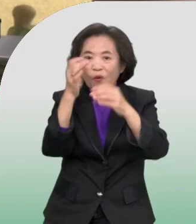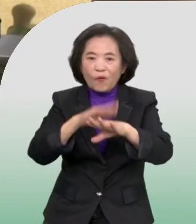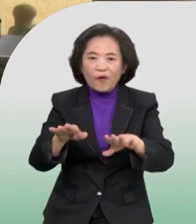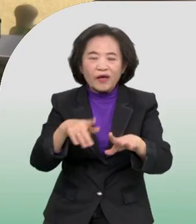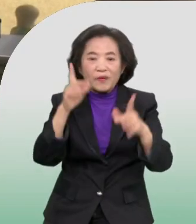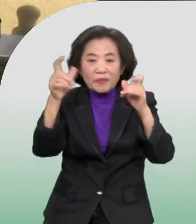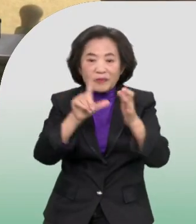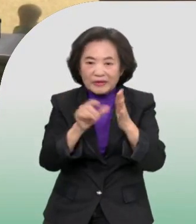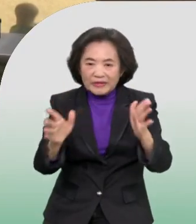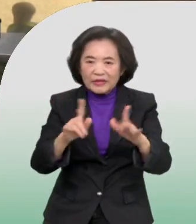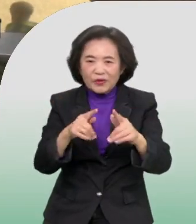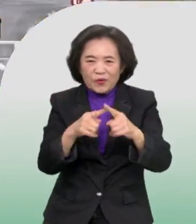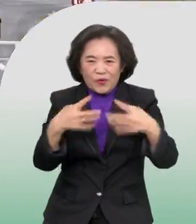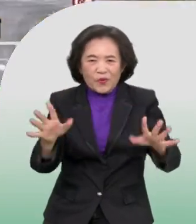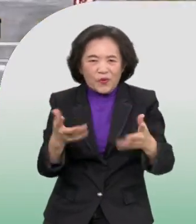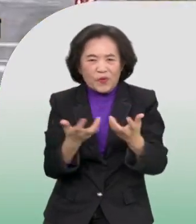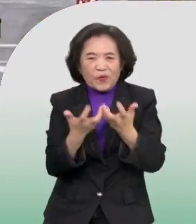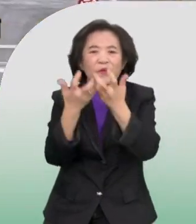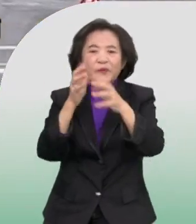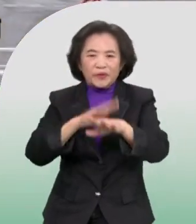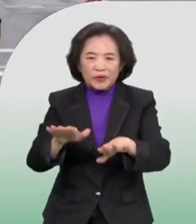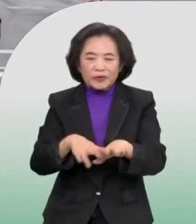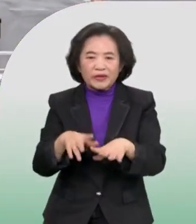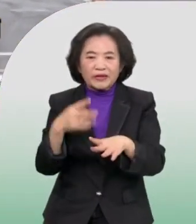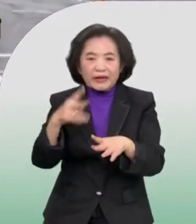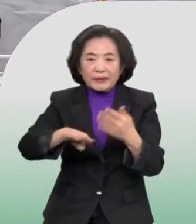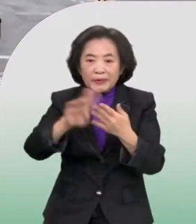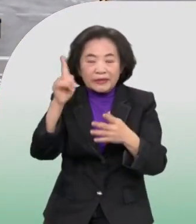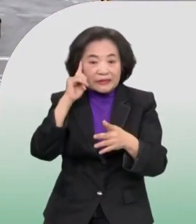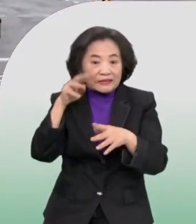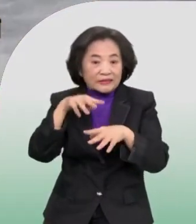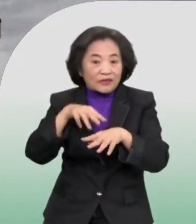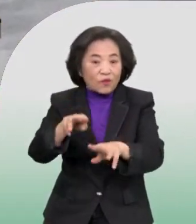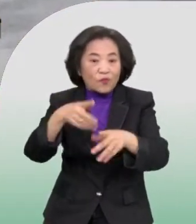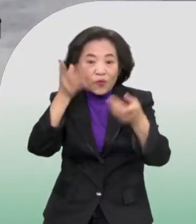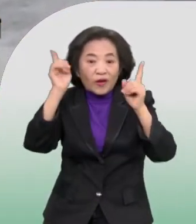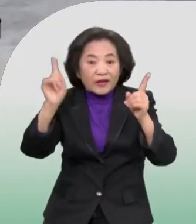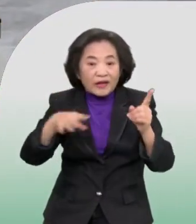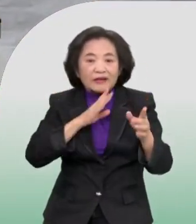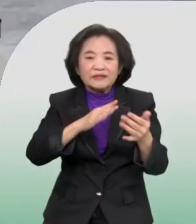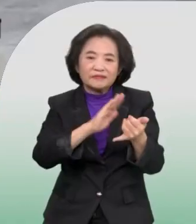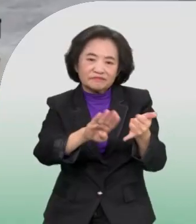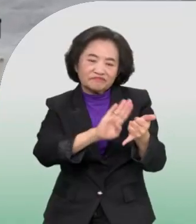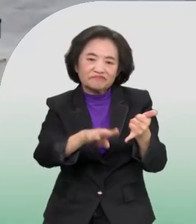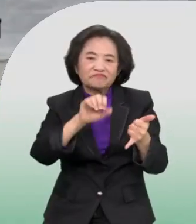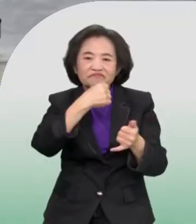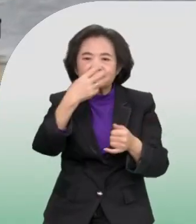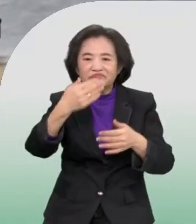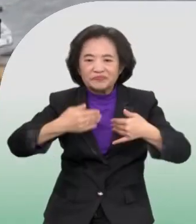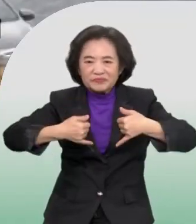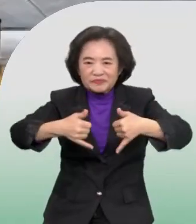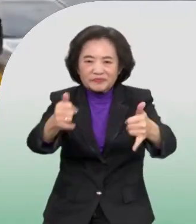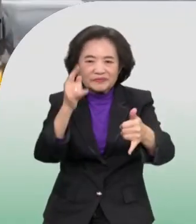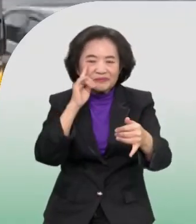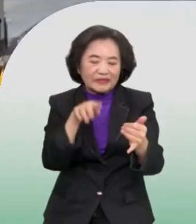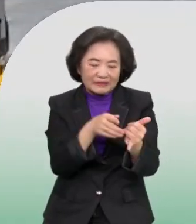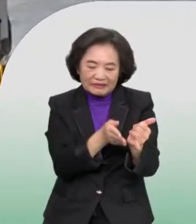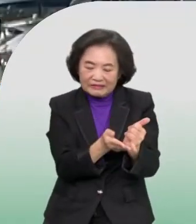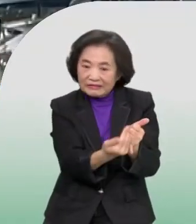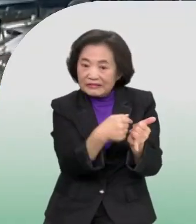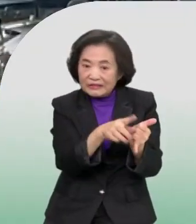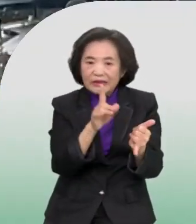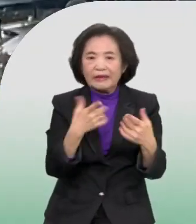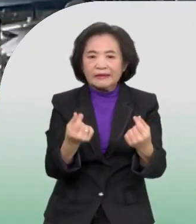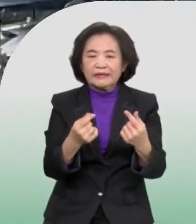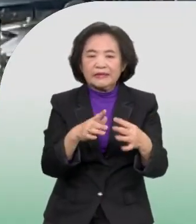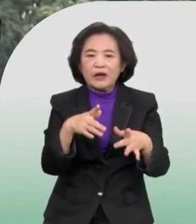到公园期间会有多多热。同样系民众最易行了线车，我去到东部嘅台九线苏花路浪同南北公路，我为